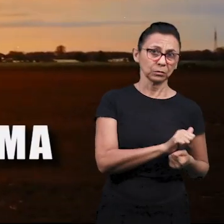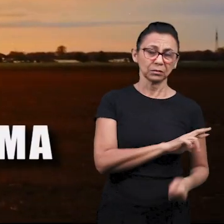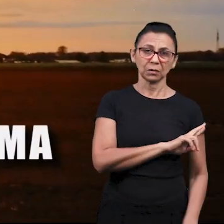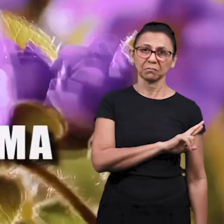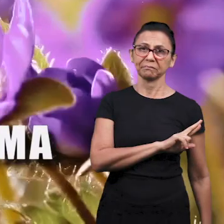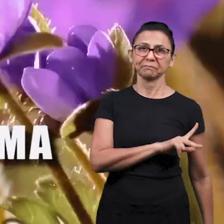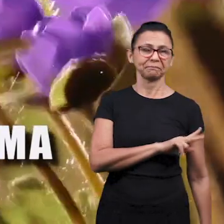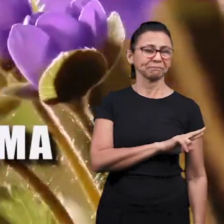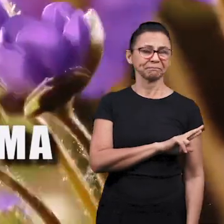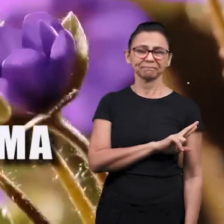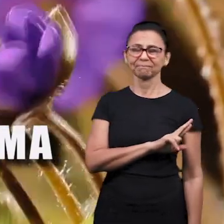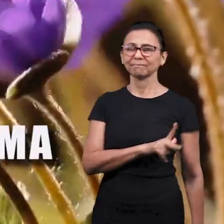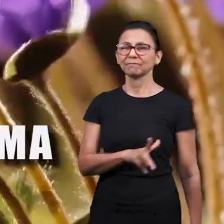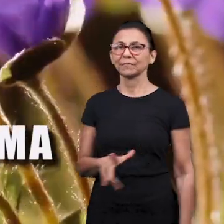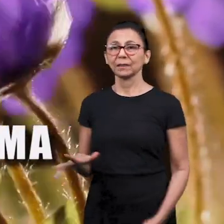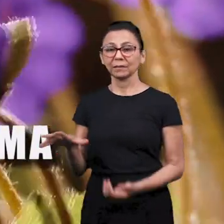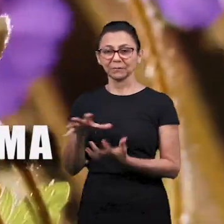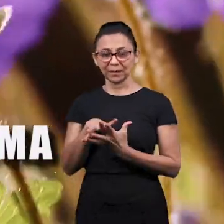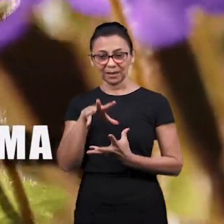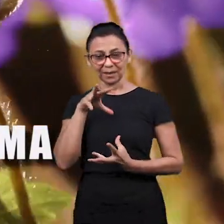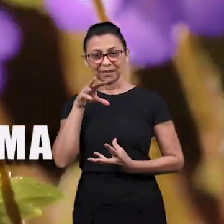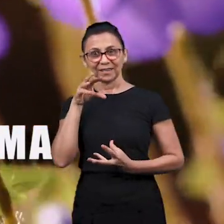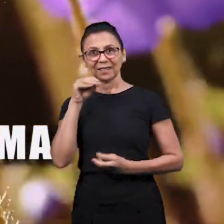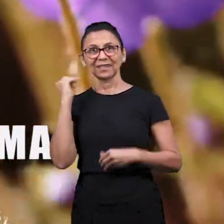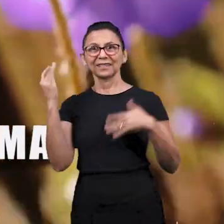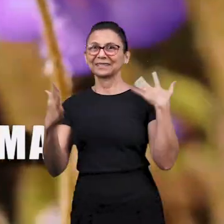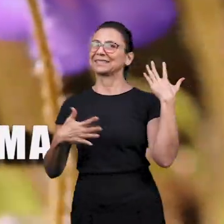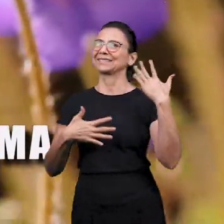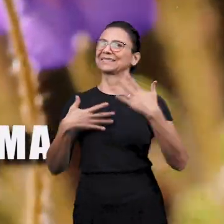Эту радость чувствую в душе,